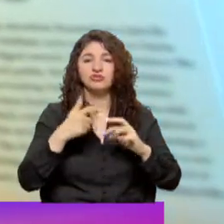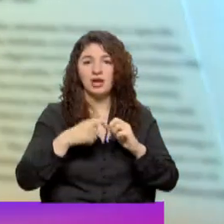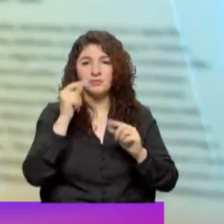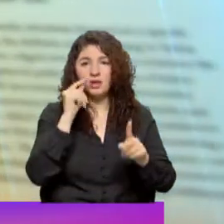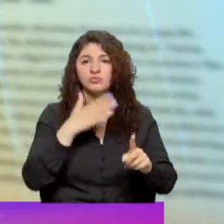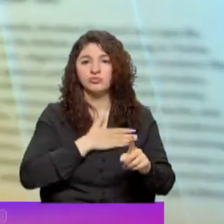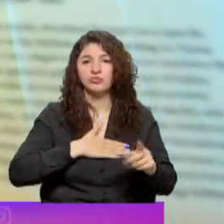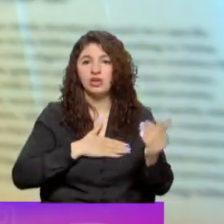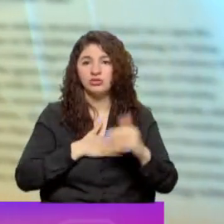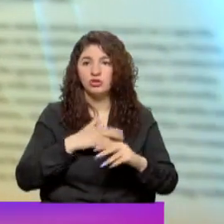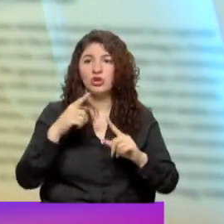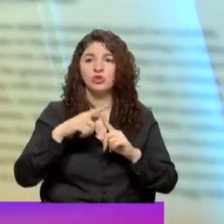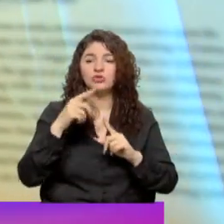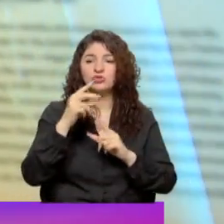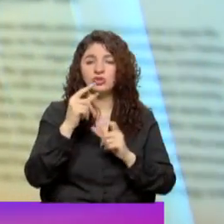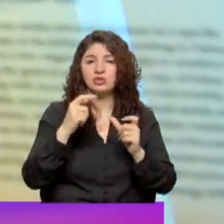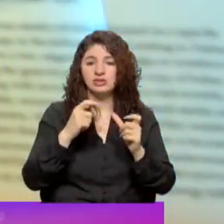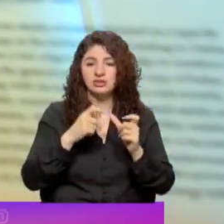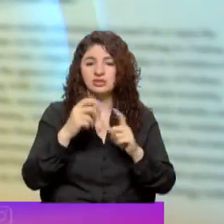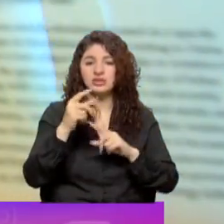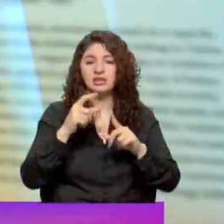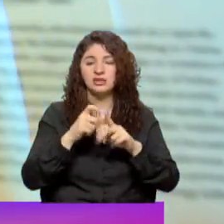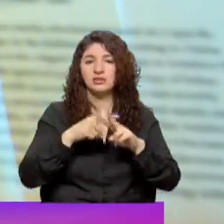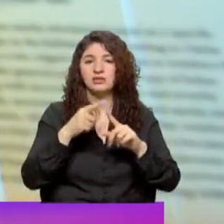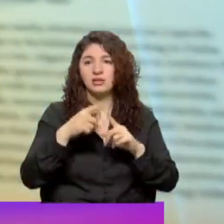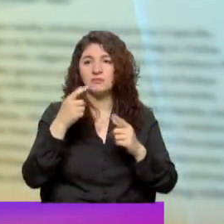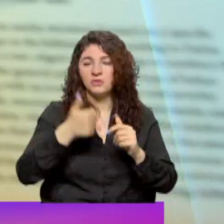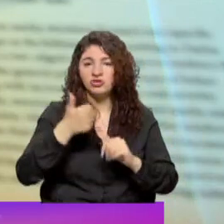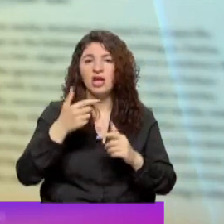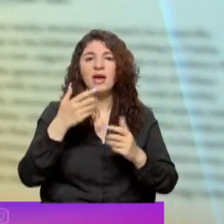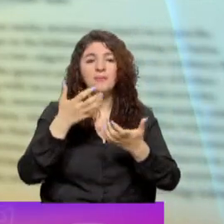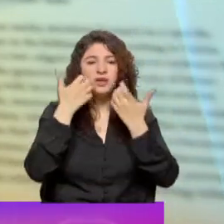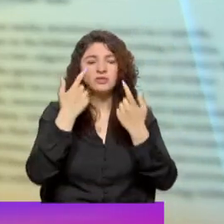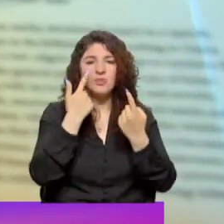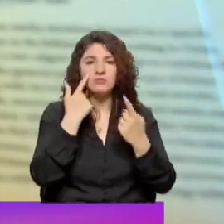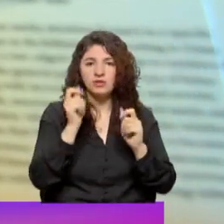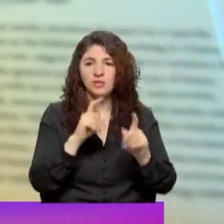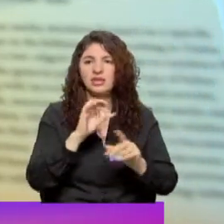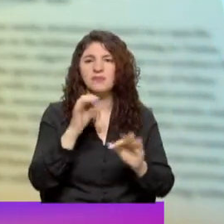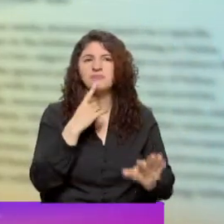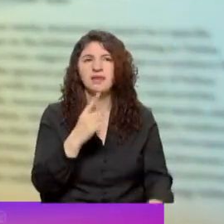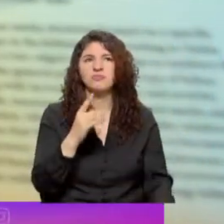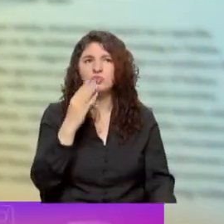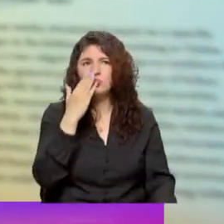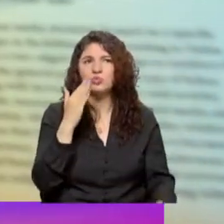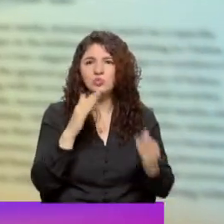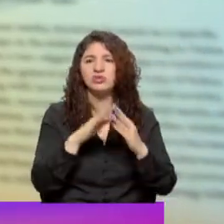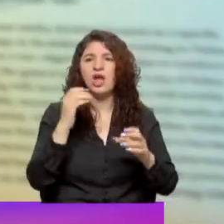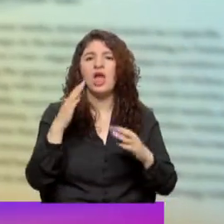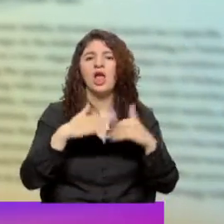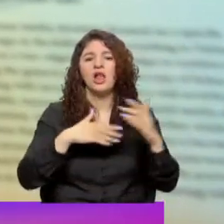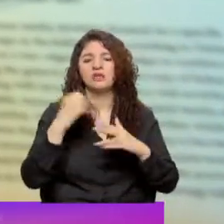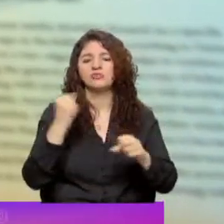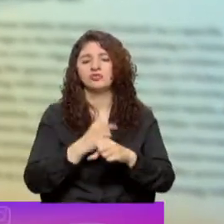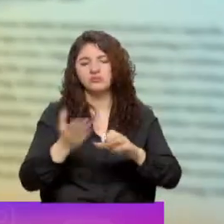Bursa'dan geliyordu Sedat başkanı besicilikle uğraşıyor deyim tam olarak deyim yerinde ise elini